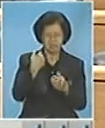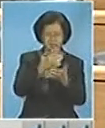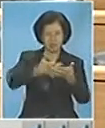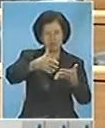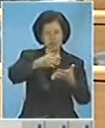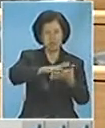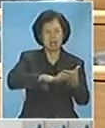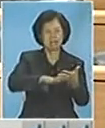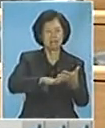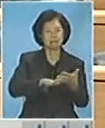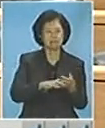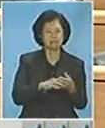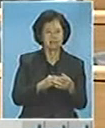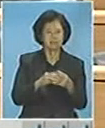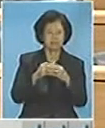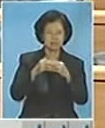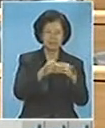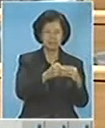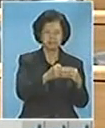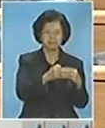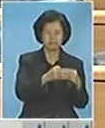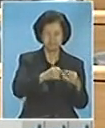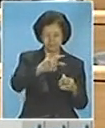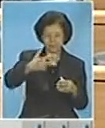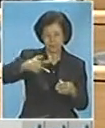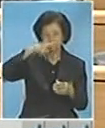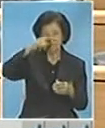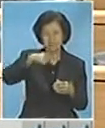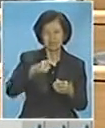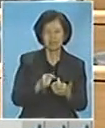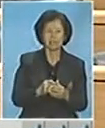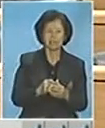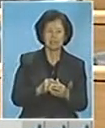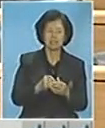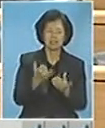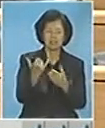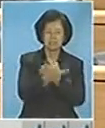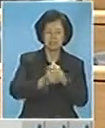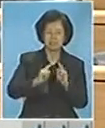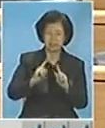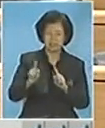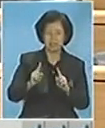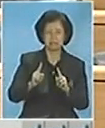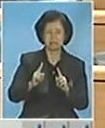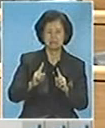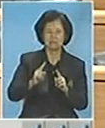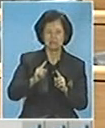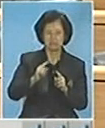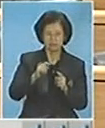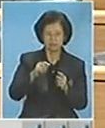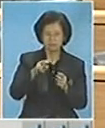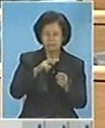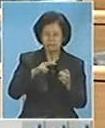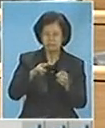ที่นำกระแสภาษาไทยซึ่งต่างประเทศเห็นว่าเป็นภาษาที่สวยงามที่น่า